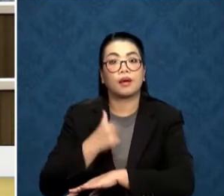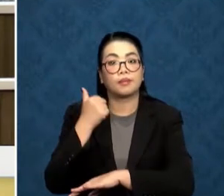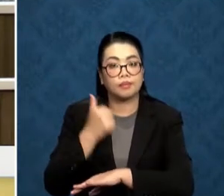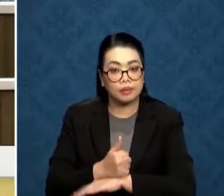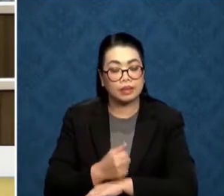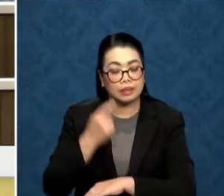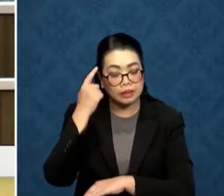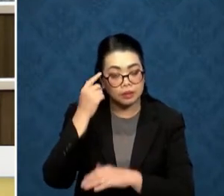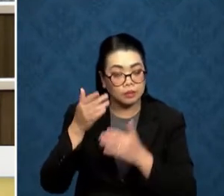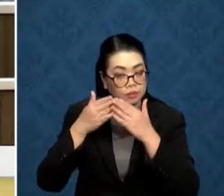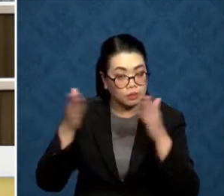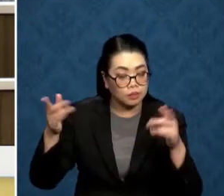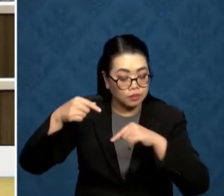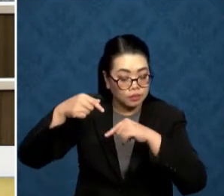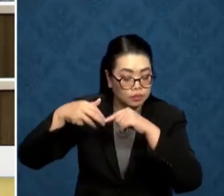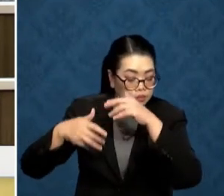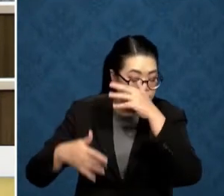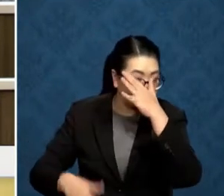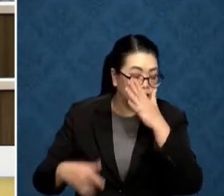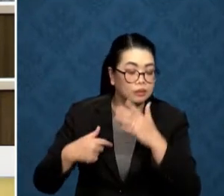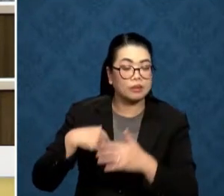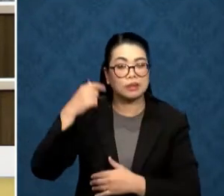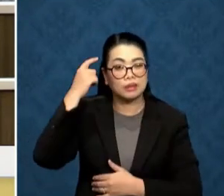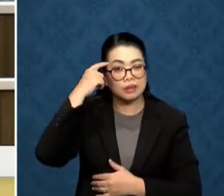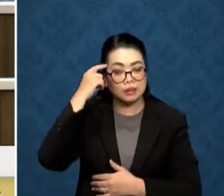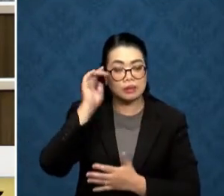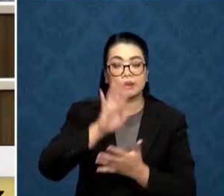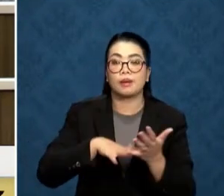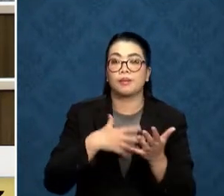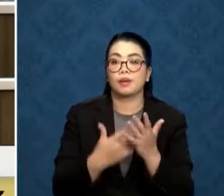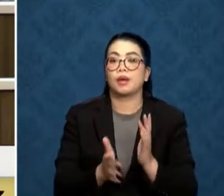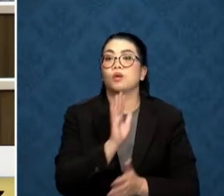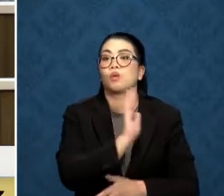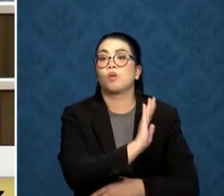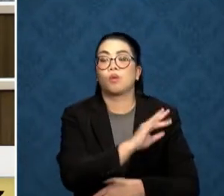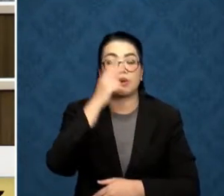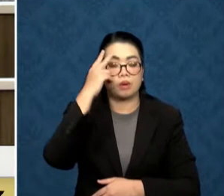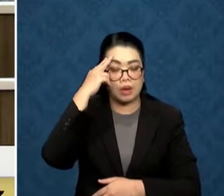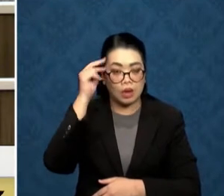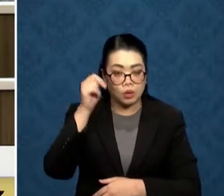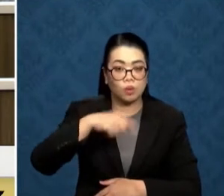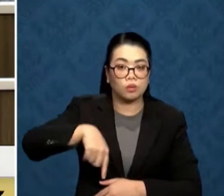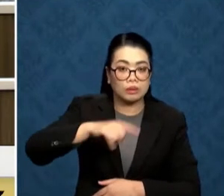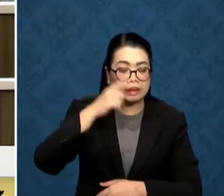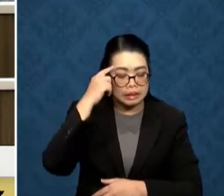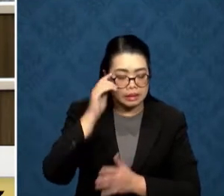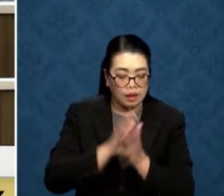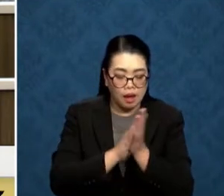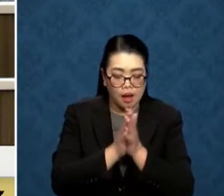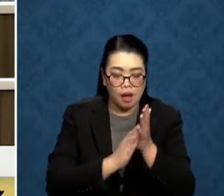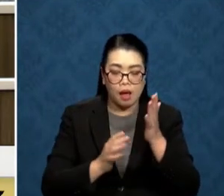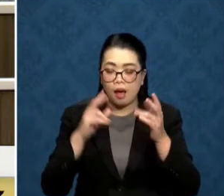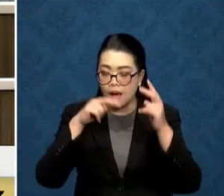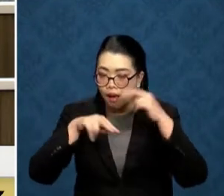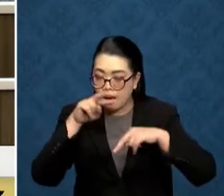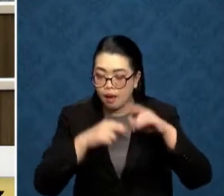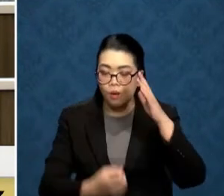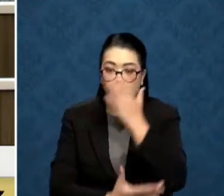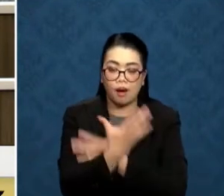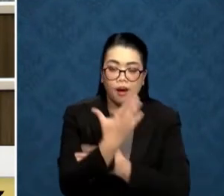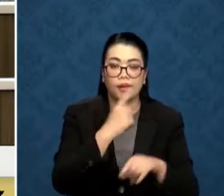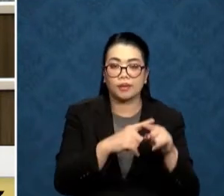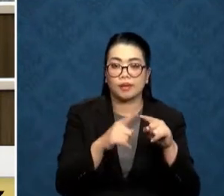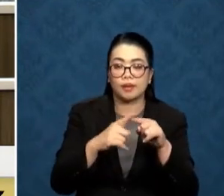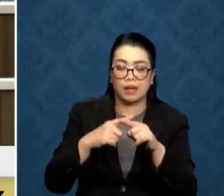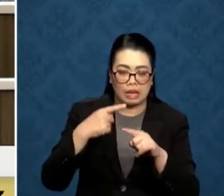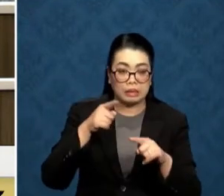ผมมองครับวาการรถโวของท่านายกเศษฐานั้น เป็นวิธีที่เราหาทุโอกาสและคว้